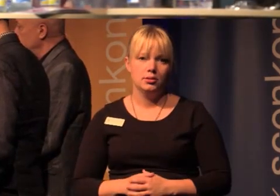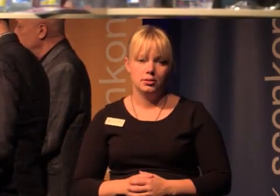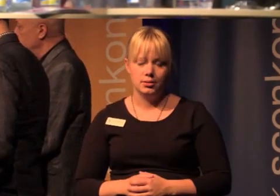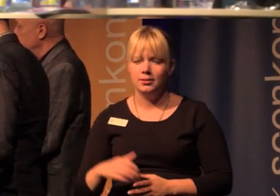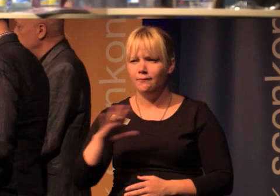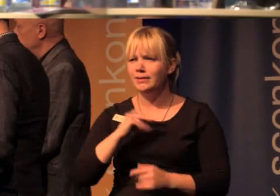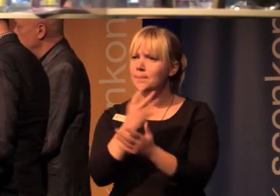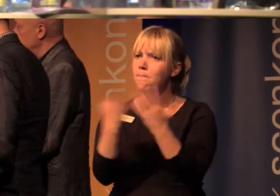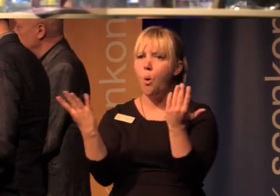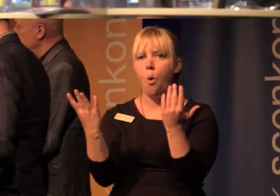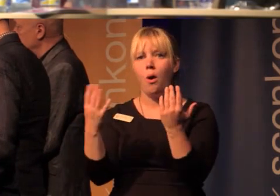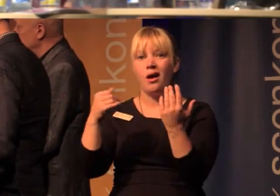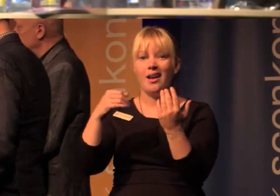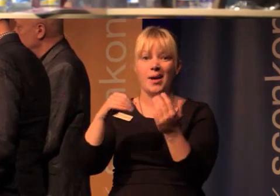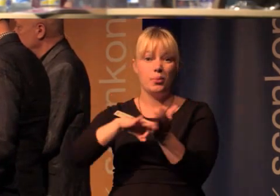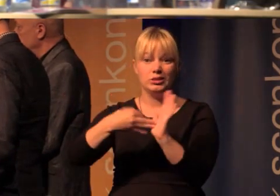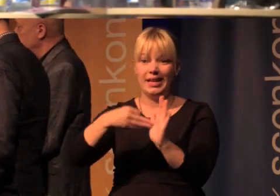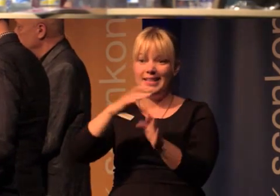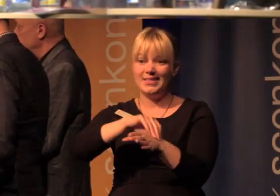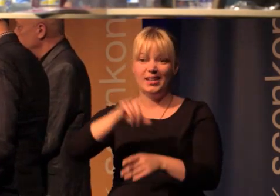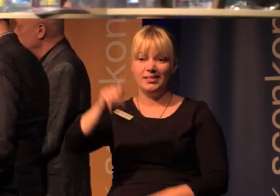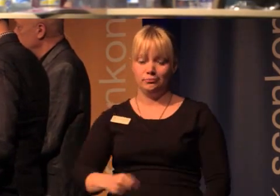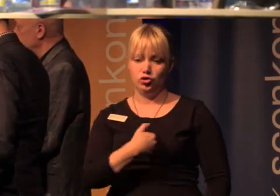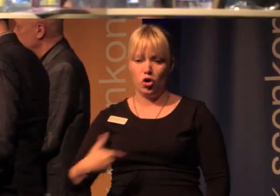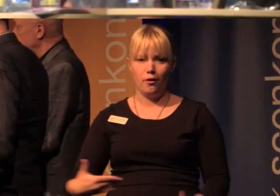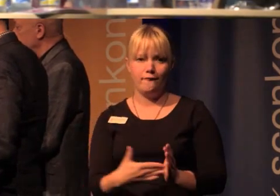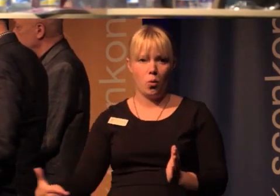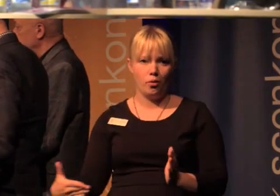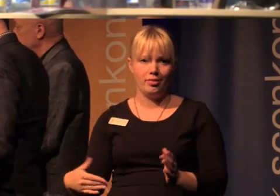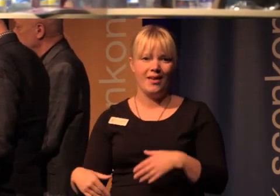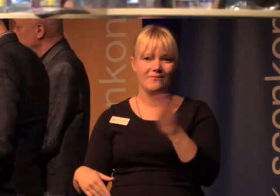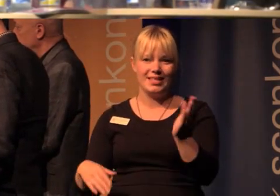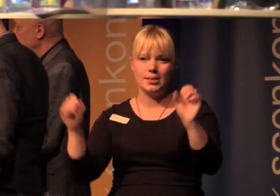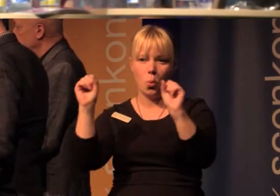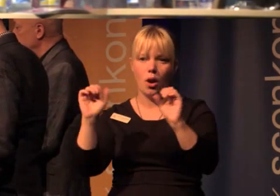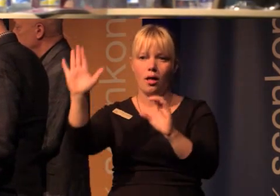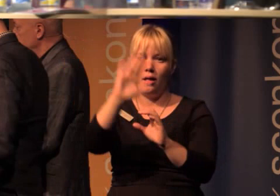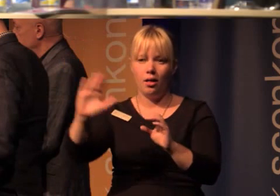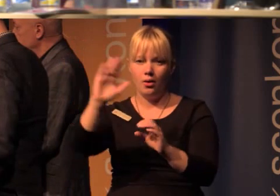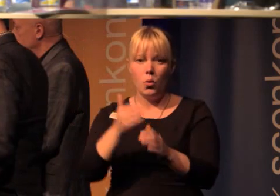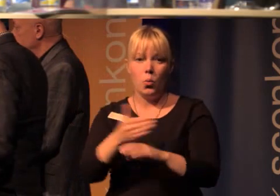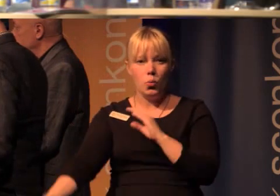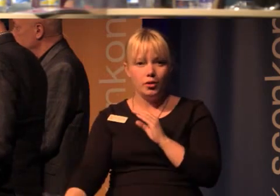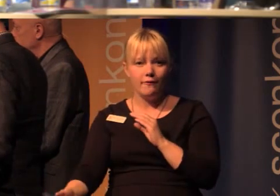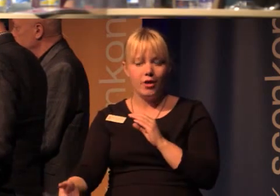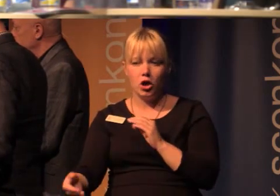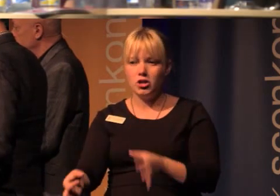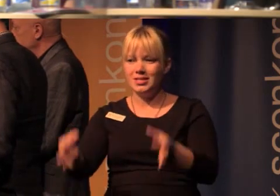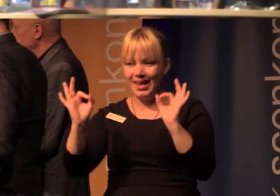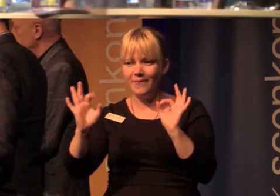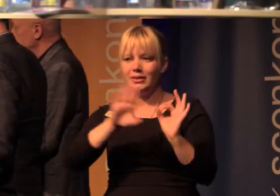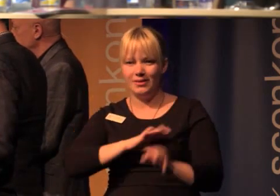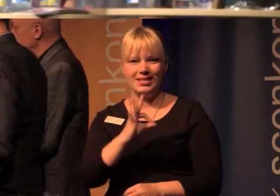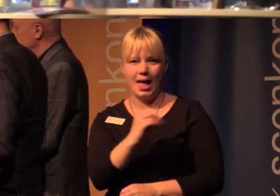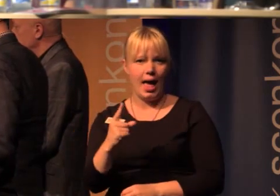väldigt många spännande projekt runt om i Sverige. Jag är också från norra Sverige, jag kommer från Västernorrland. Och i Näsåker utanför Sollefteå har de också hällristningar. Och där har man gjort